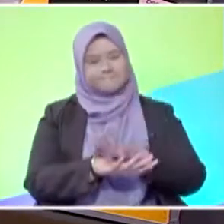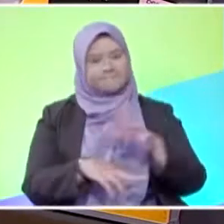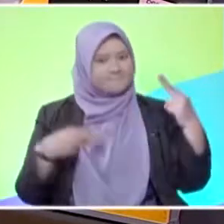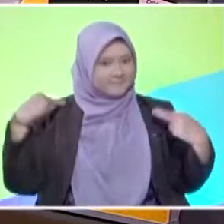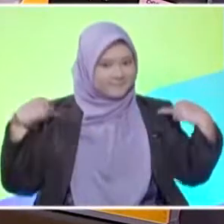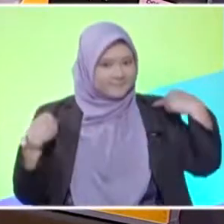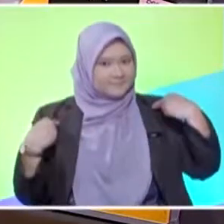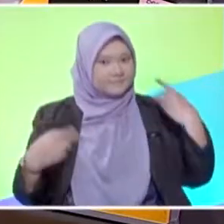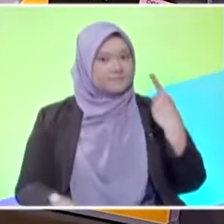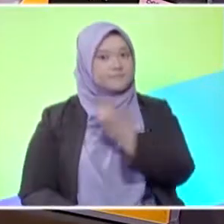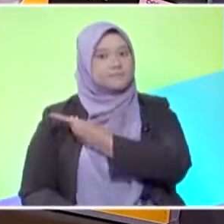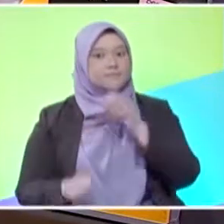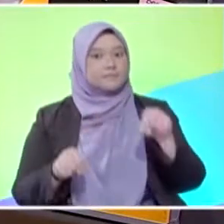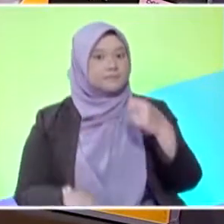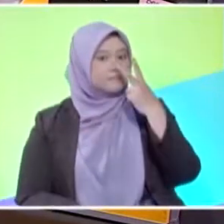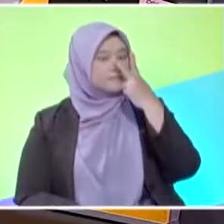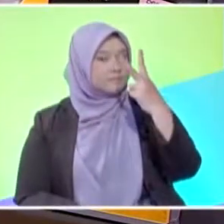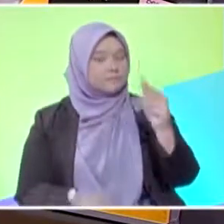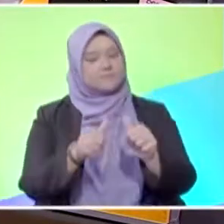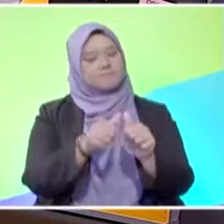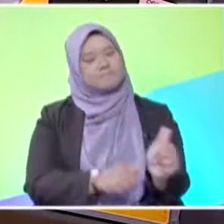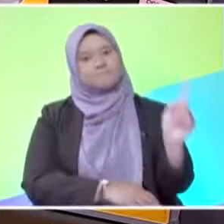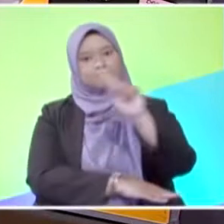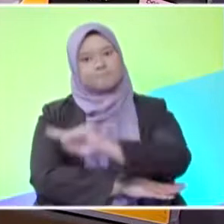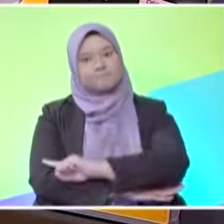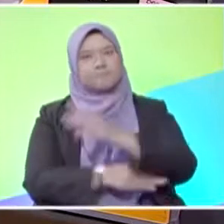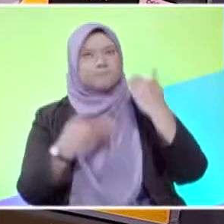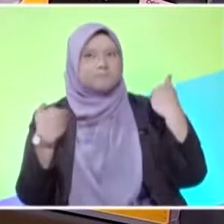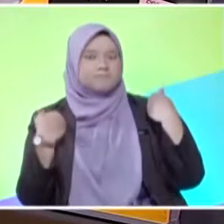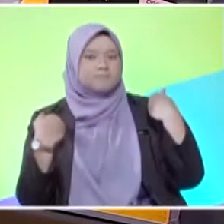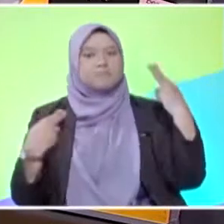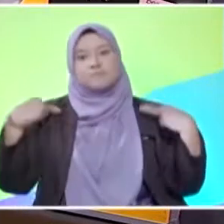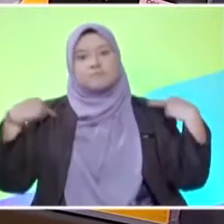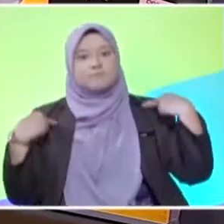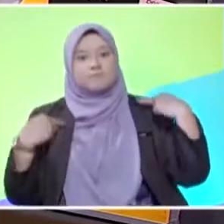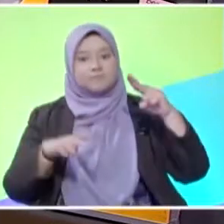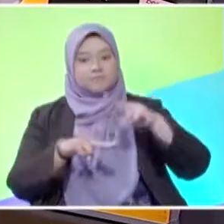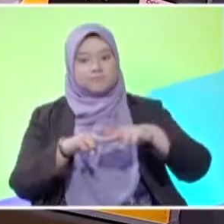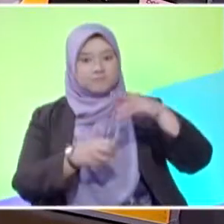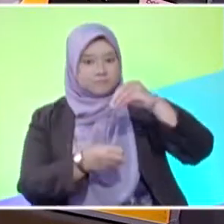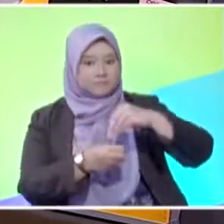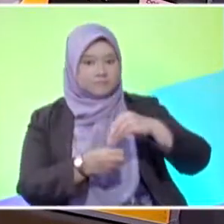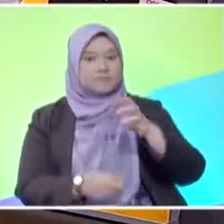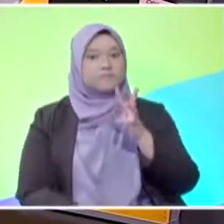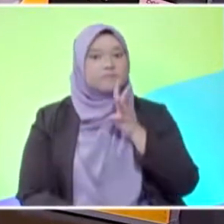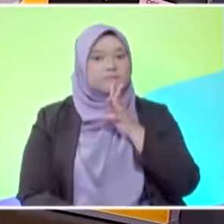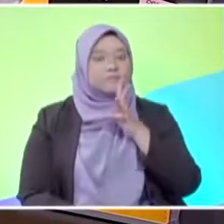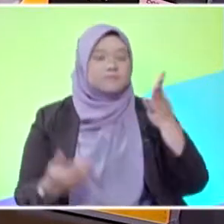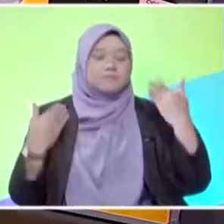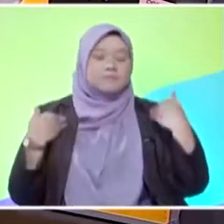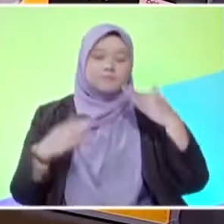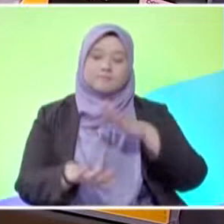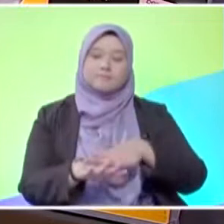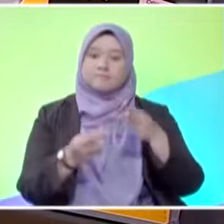jenis hewan di ada hewannya tinggal di dalam hihihi ada hewan yang tinggal di atas darat yo oke ada